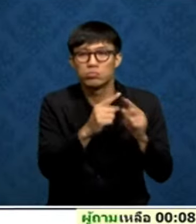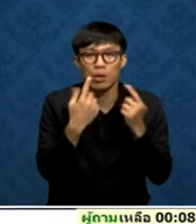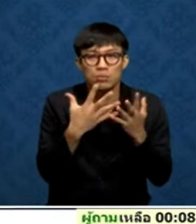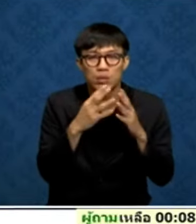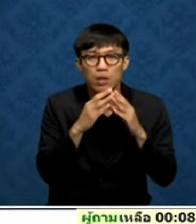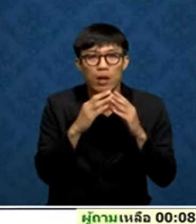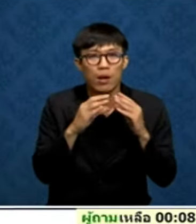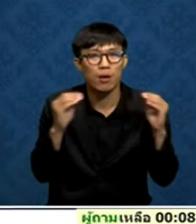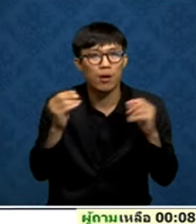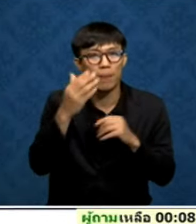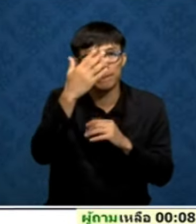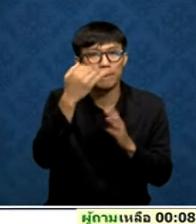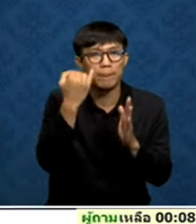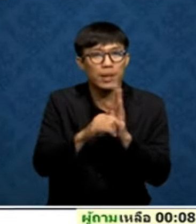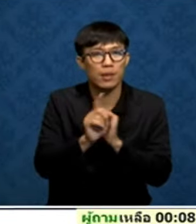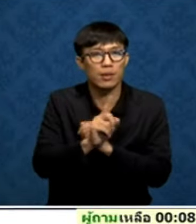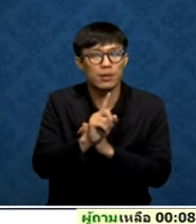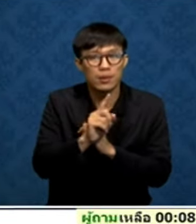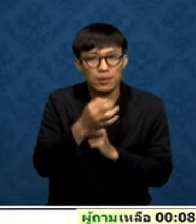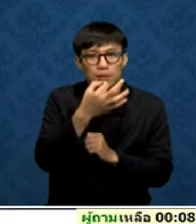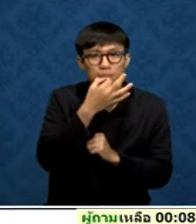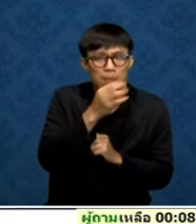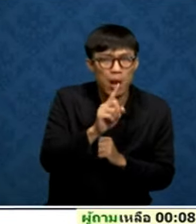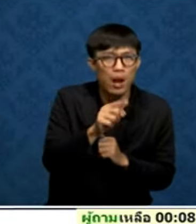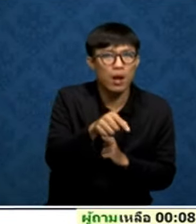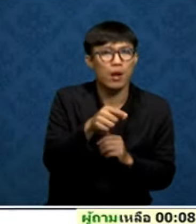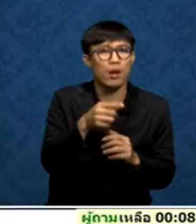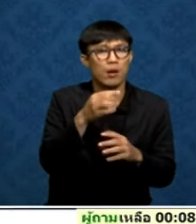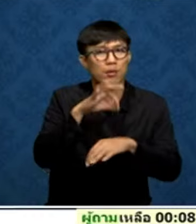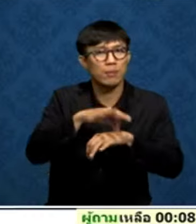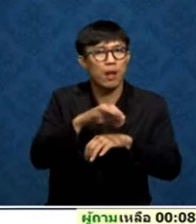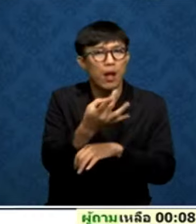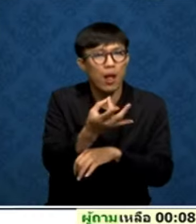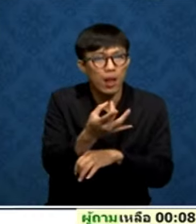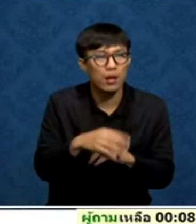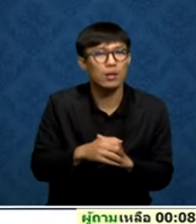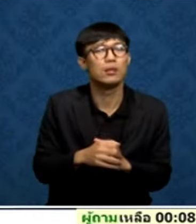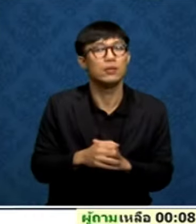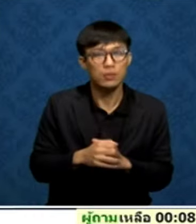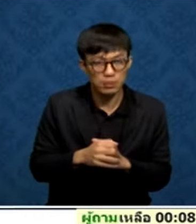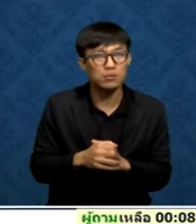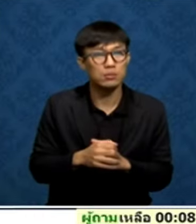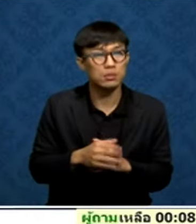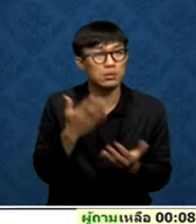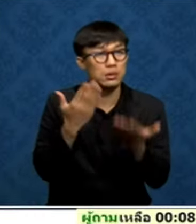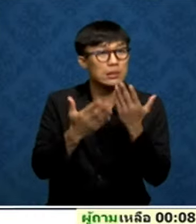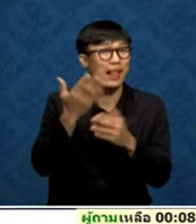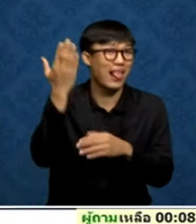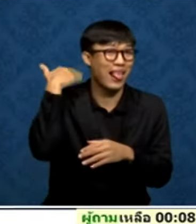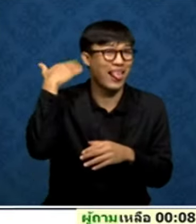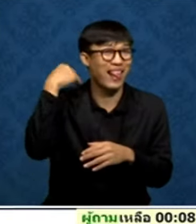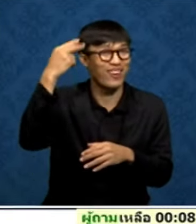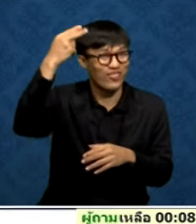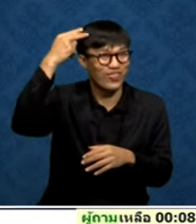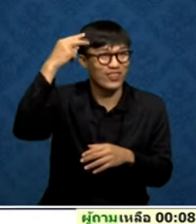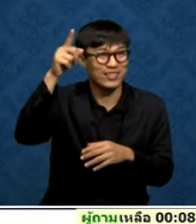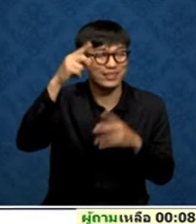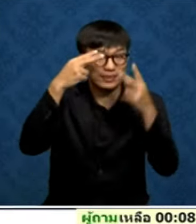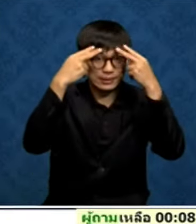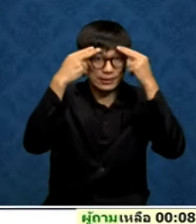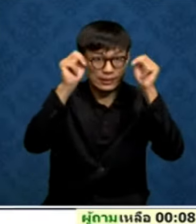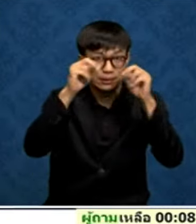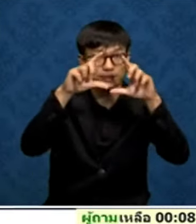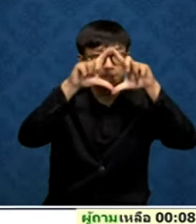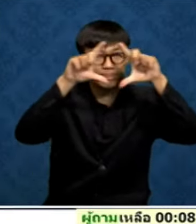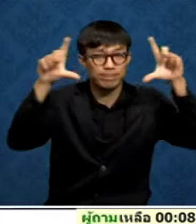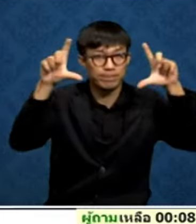ทำในส่วนไหนทำอาชีพอะไรอยู่ในไซต์ก่อสร้างนะครับหรือล่าสุดนะครับที่ ห้วยขวางครับที่ท่านนายกเพิ่งไปดูนะครับเรื่องป้ายภาษาจีนที่เกี่